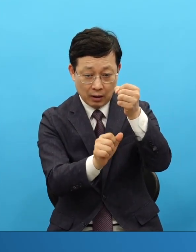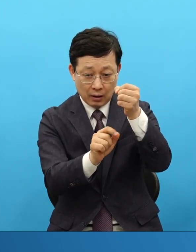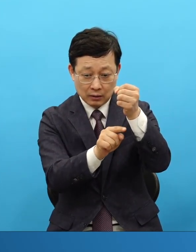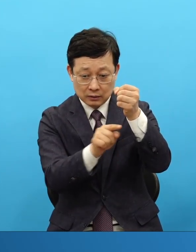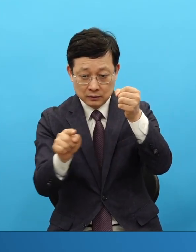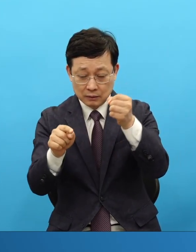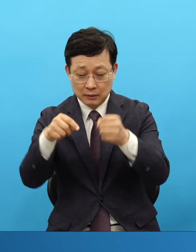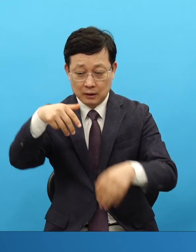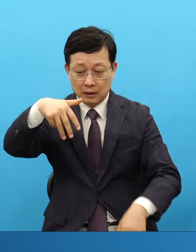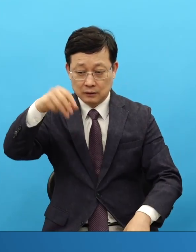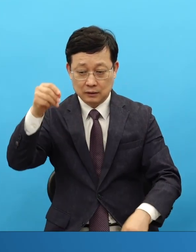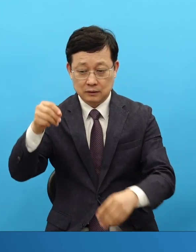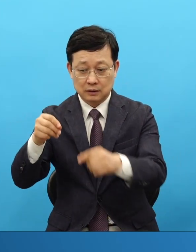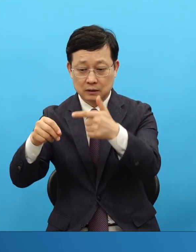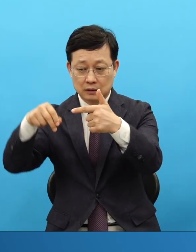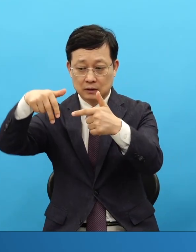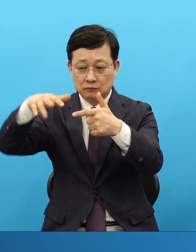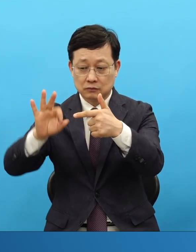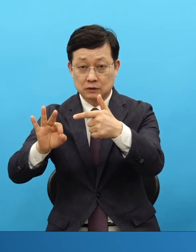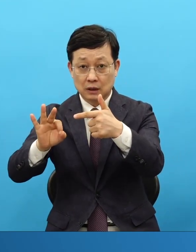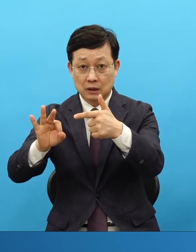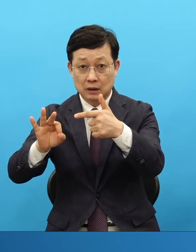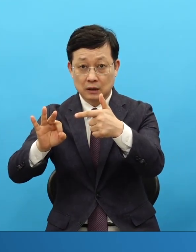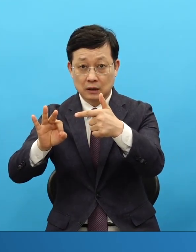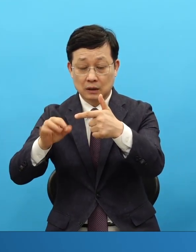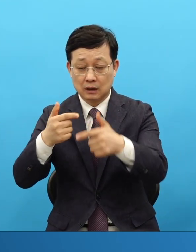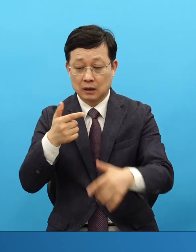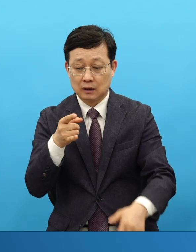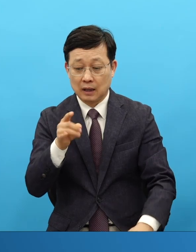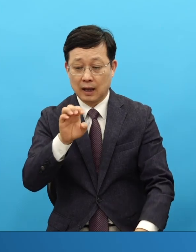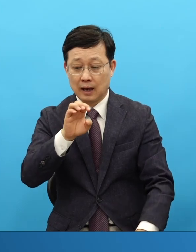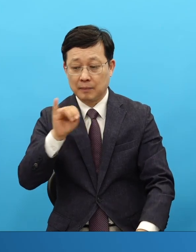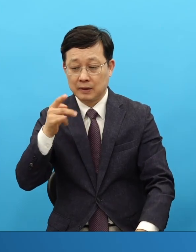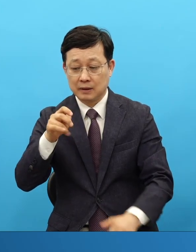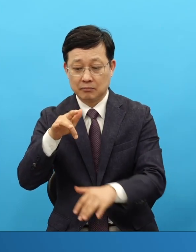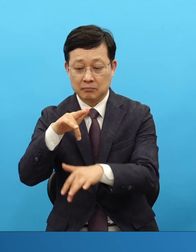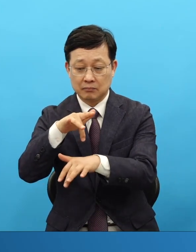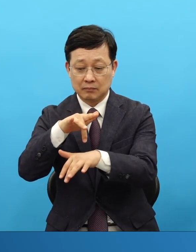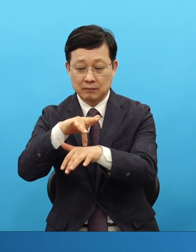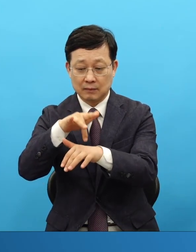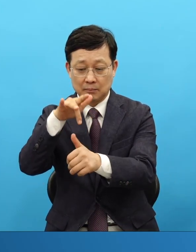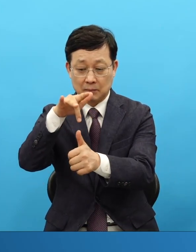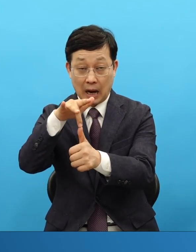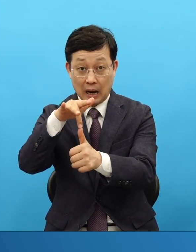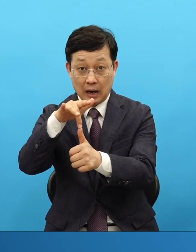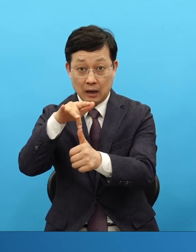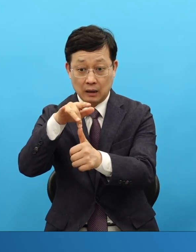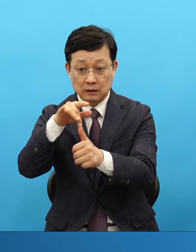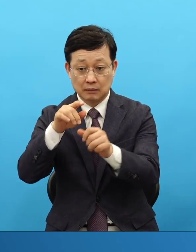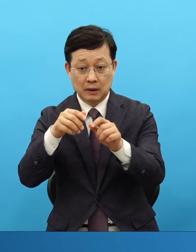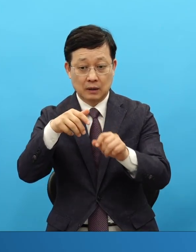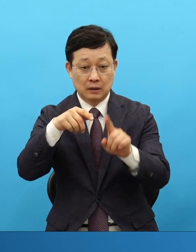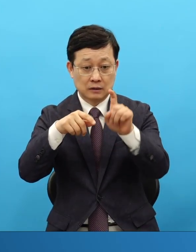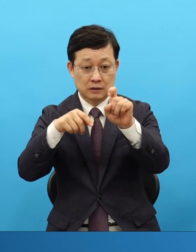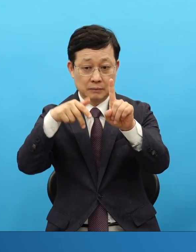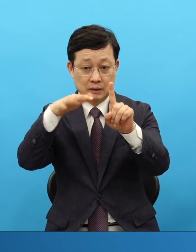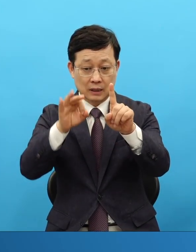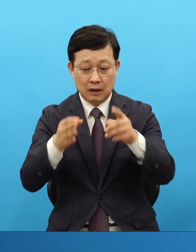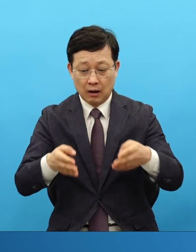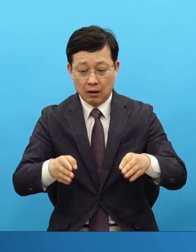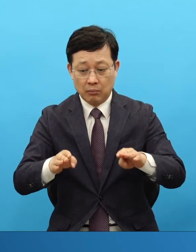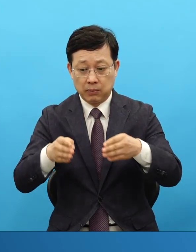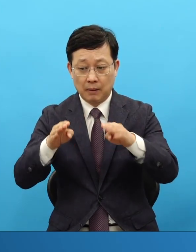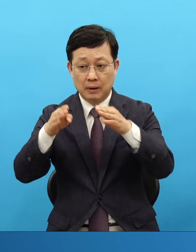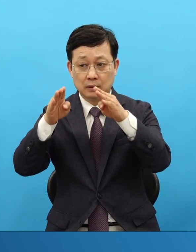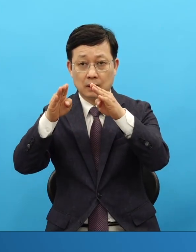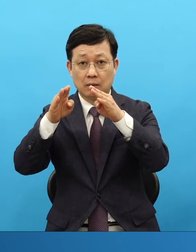6. 네피림에 걸려버린 거죠. You get stuck in the Nephilim. 그러고는 바벨탑에 돼버린 거예요. Then it becomes the Tower of Babel. 오늘 수도